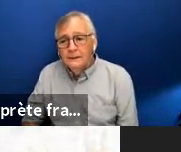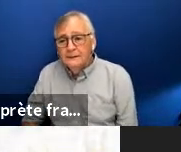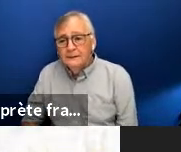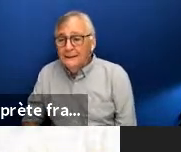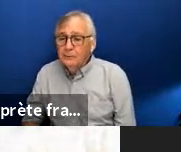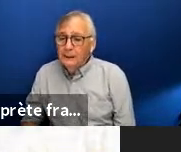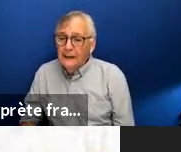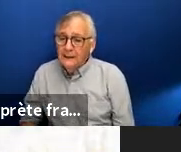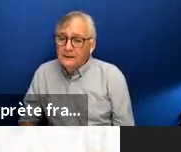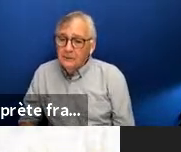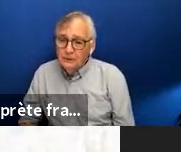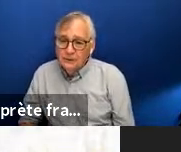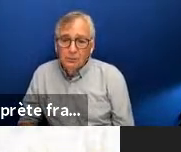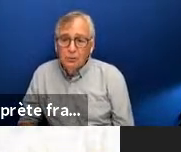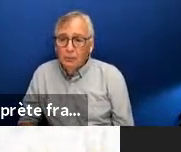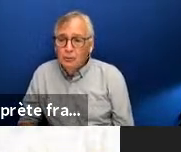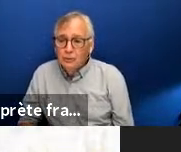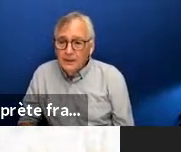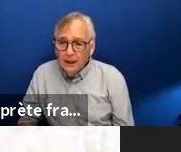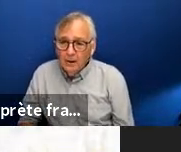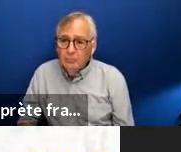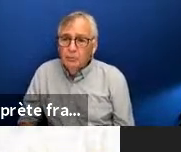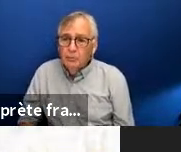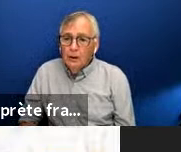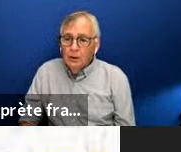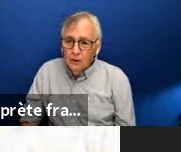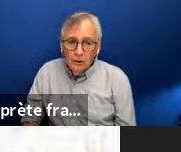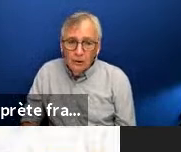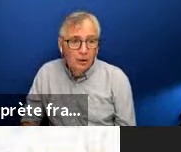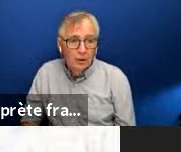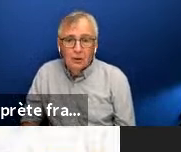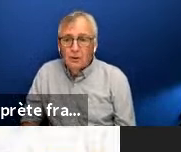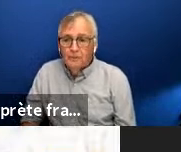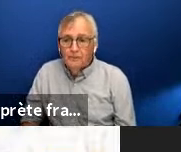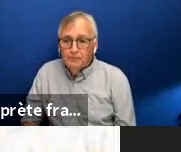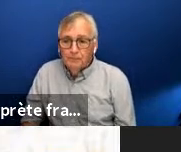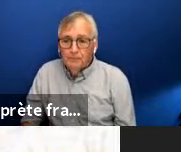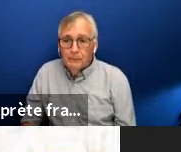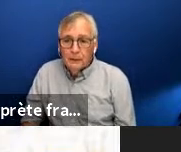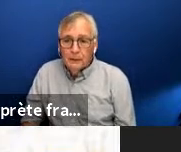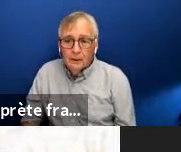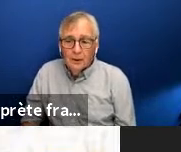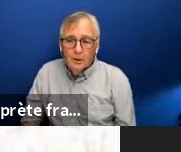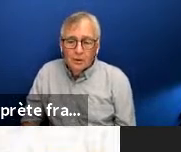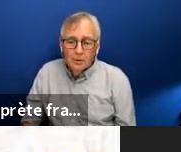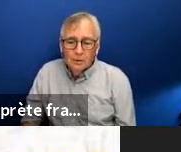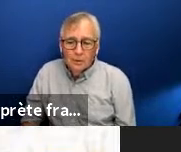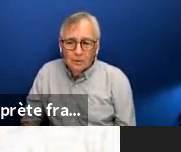Bon, des aides suppléantes à l'audition, il y a plusieurs. Il y a